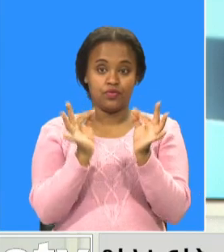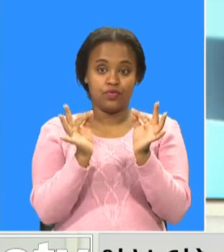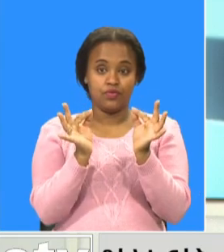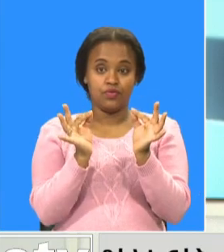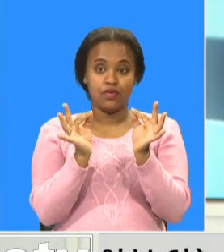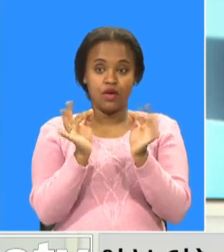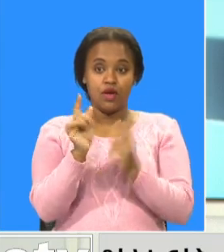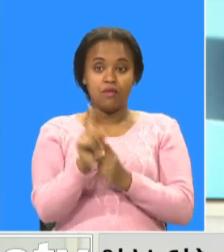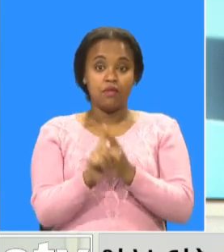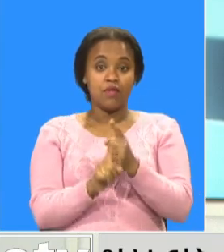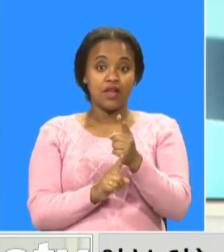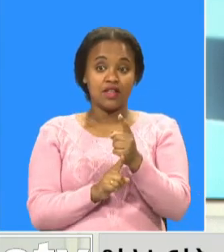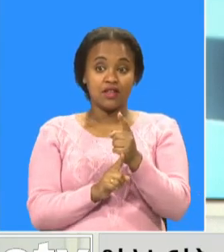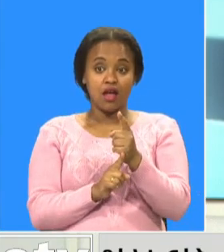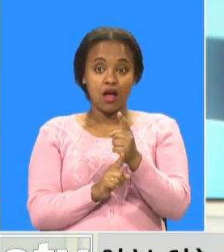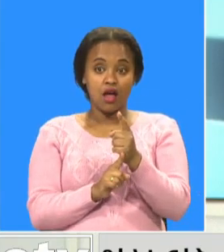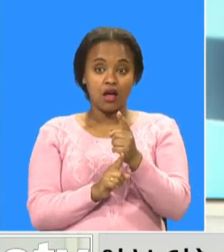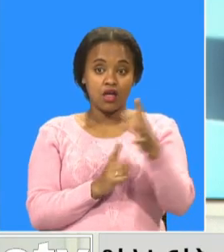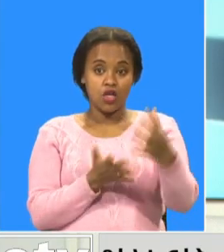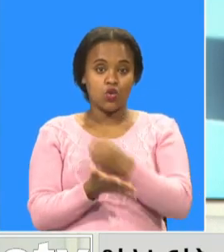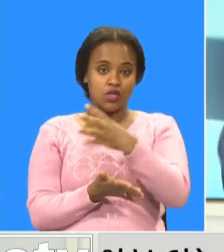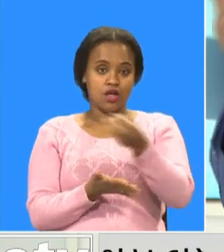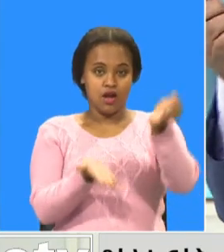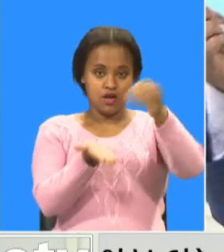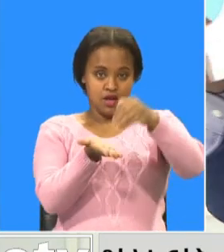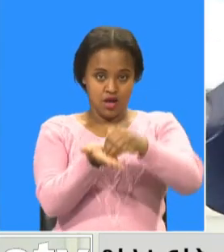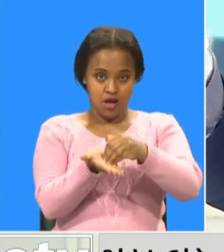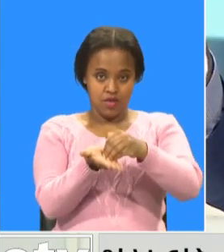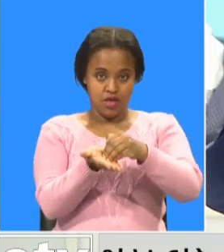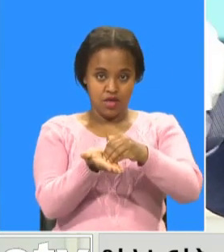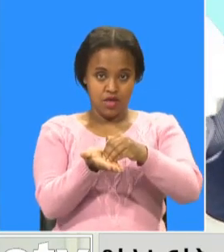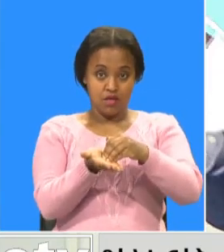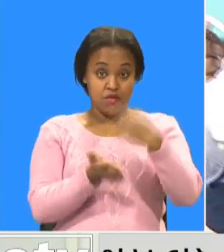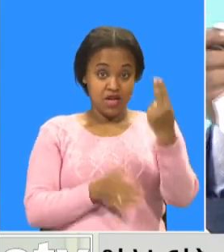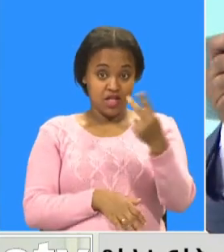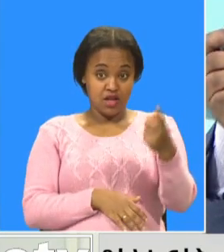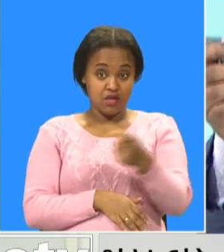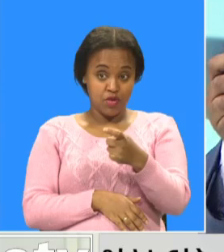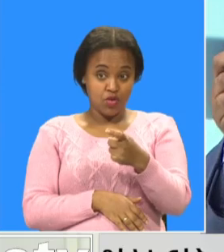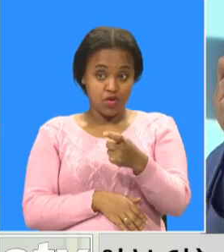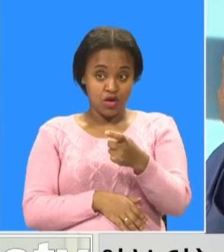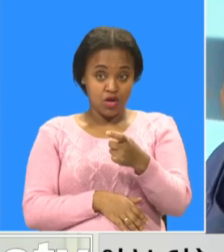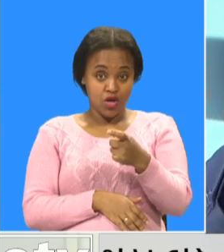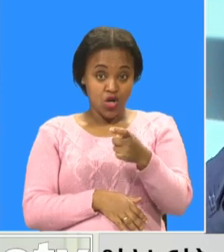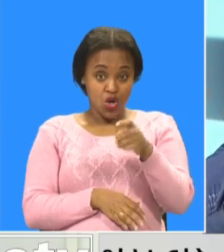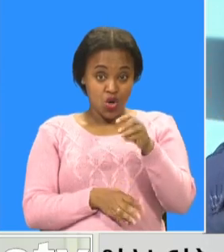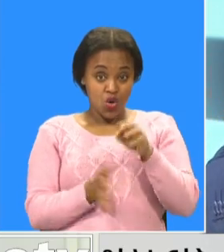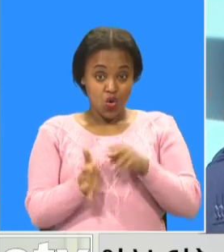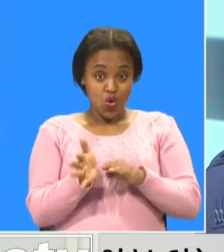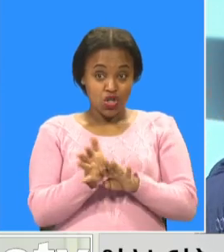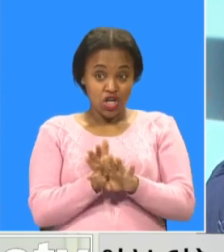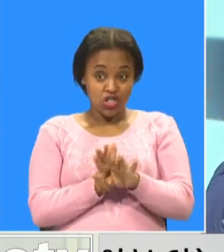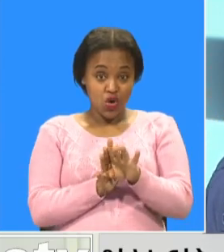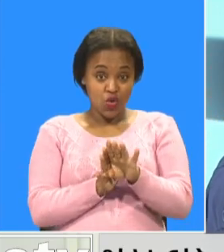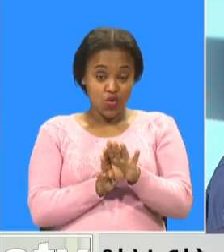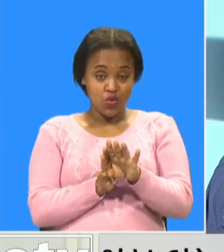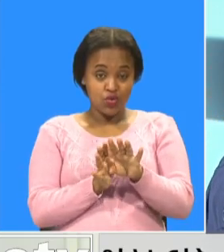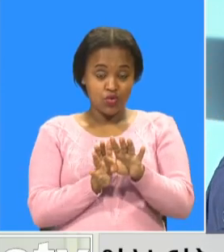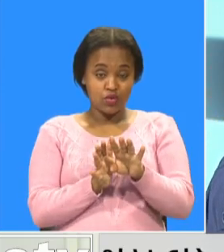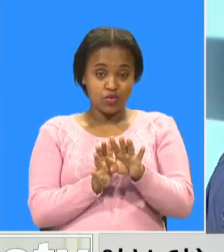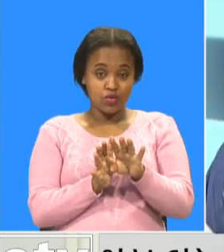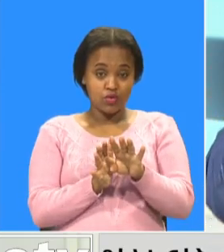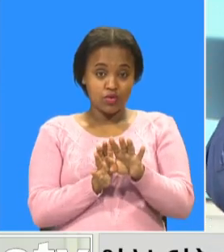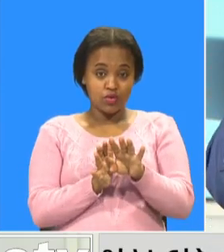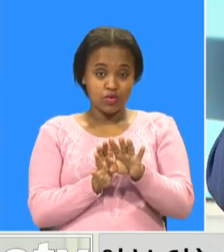እንወስድና ድጋሚ የምንጠቀምበት ከሆነ ያልቆሸሸ ከሆነ ማለት ቆሻሻ ያልነካው ከሆነ ውስጡም ብዙ